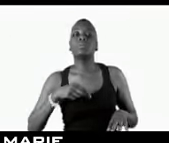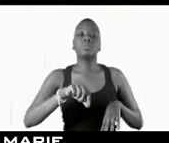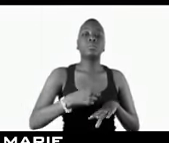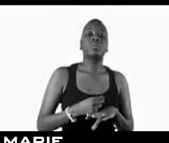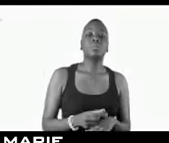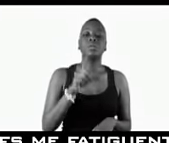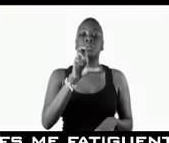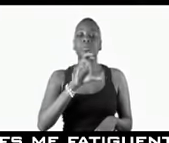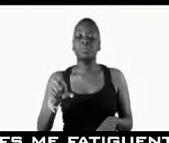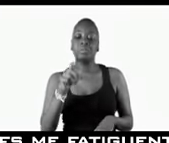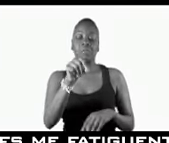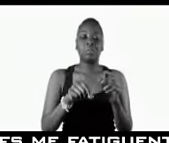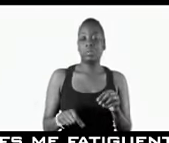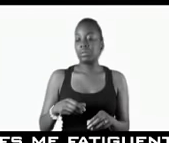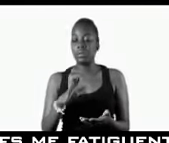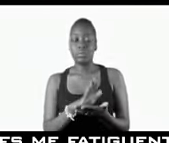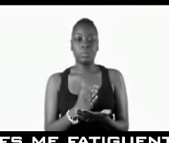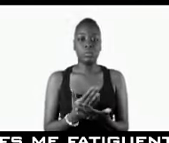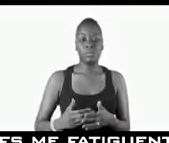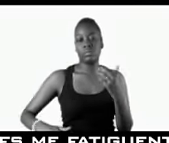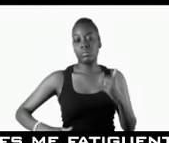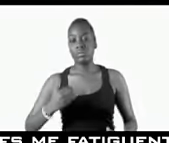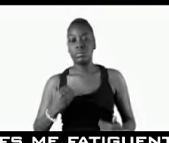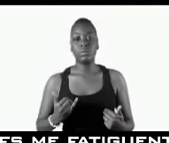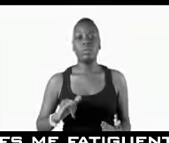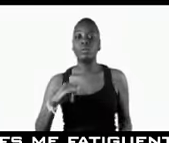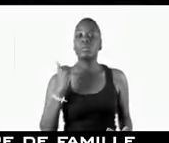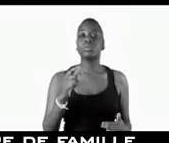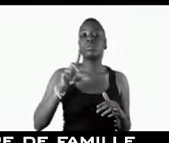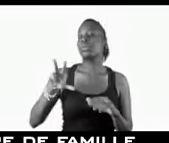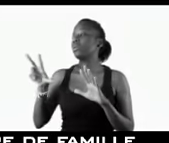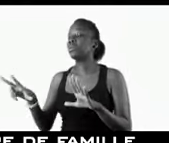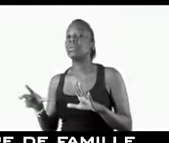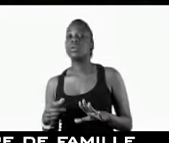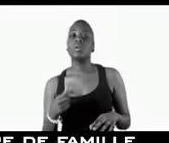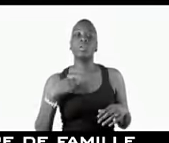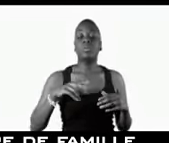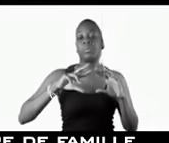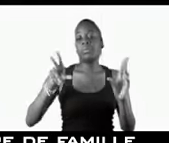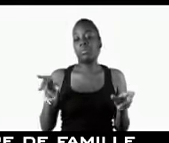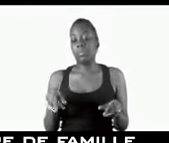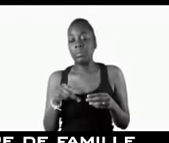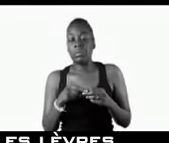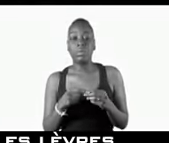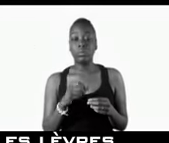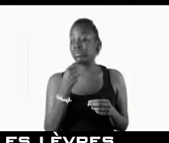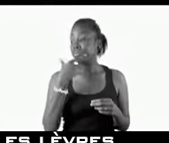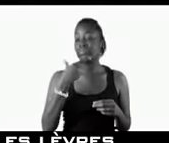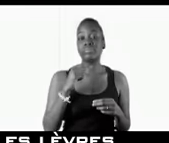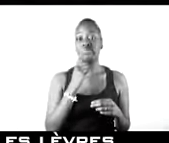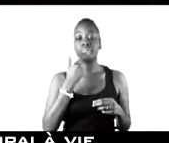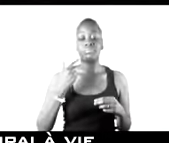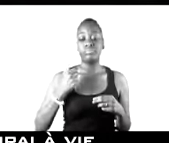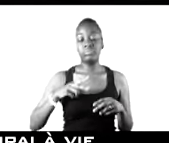2008, je me marie, 200 invités, les préparatifs me fatiguent. Juin 2008, je serai père de famille, le